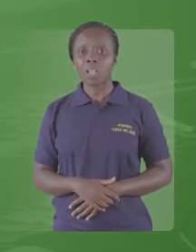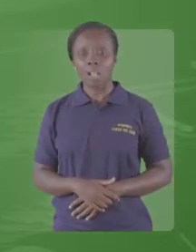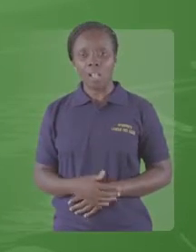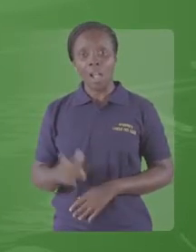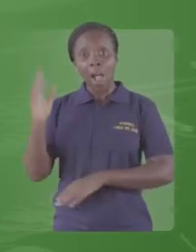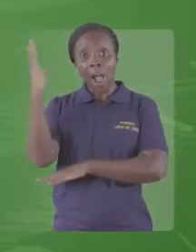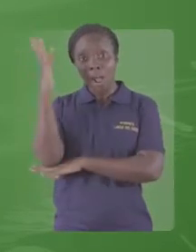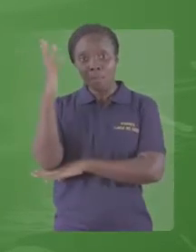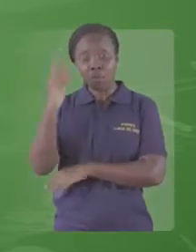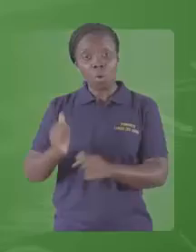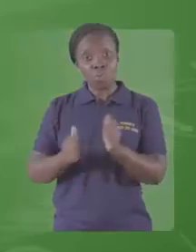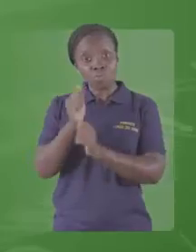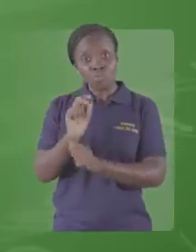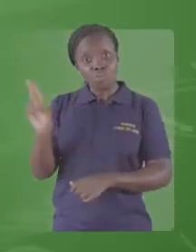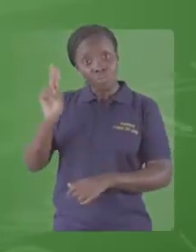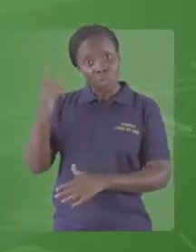recherchées sont